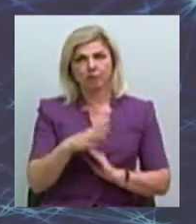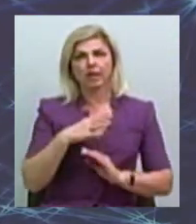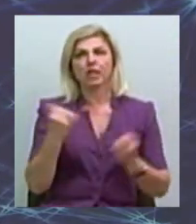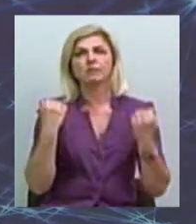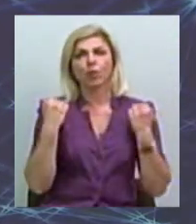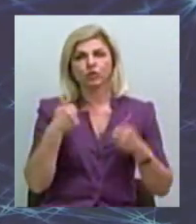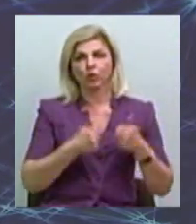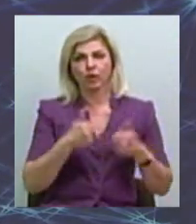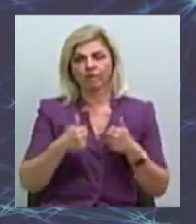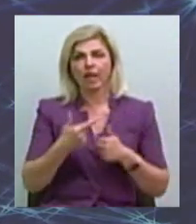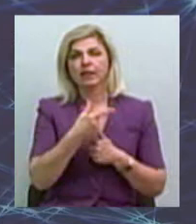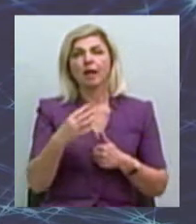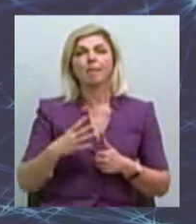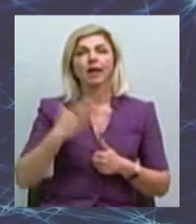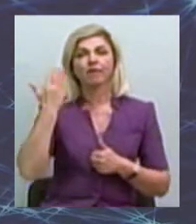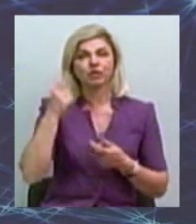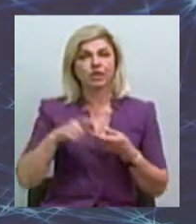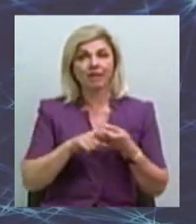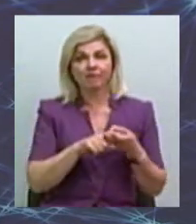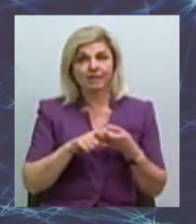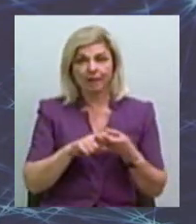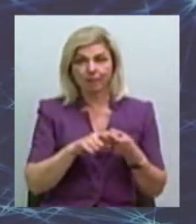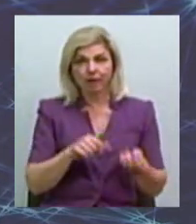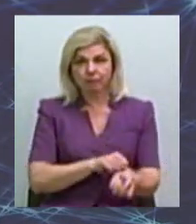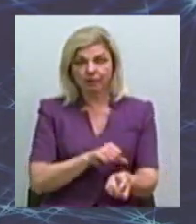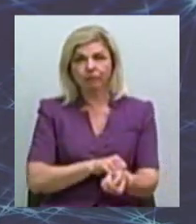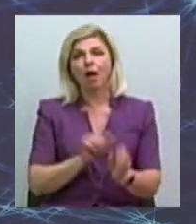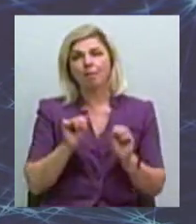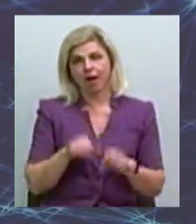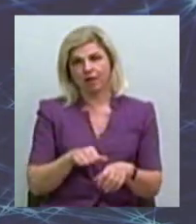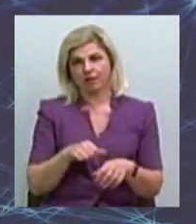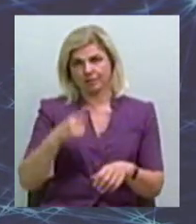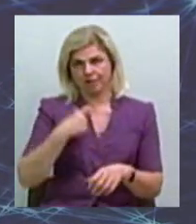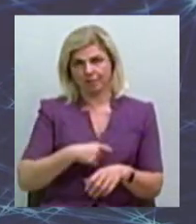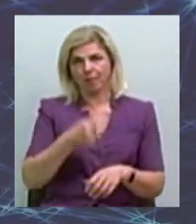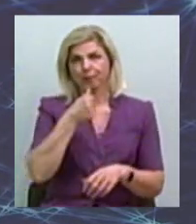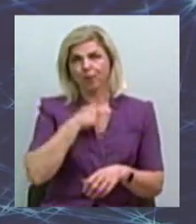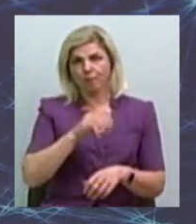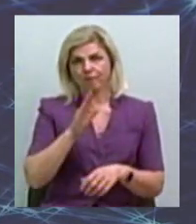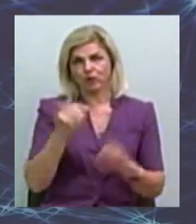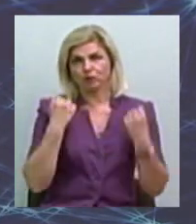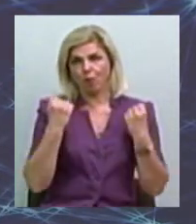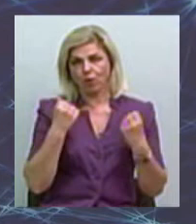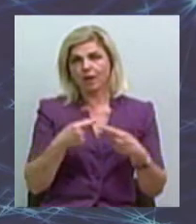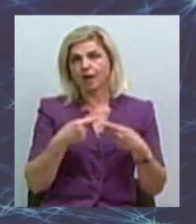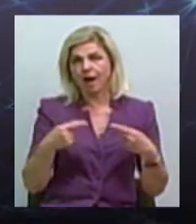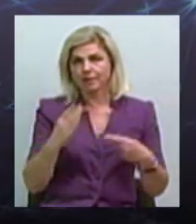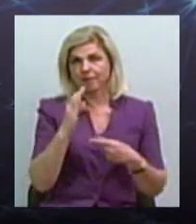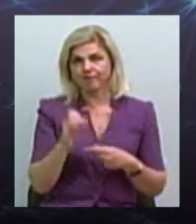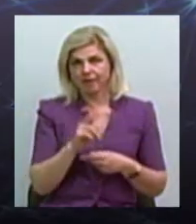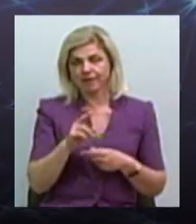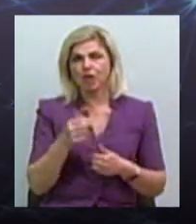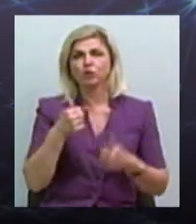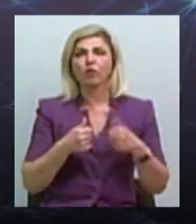где ребята, бывшие зависимые, могли реализовать себя в спортах. То есть это были в различных видах спорта. То есть это были соревнования